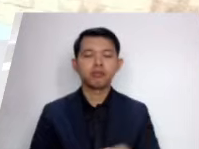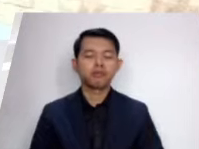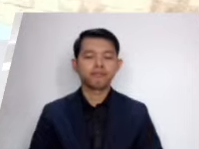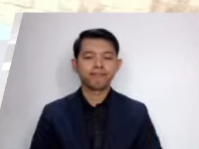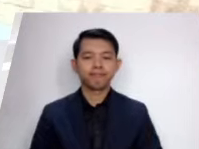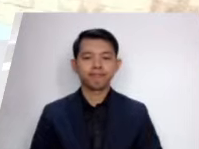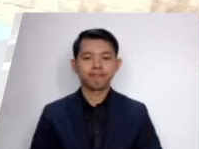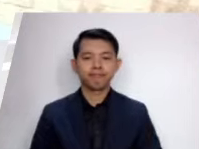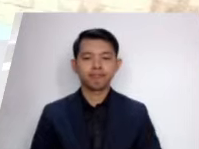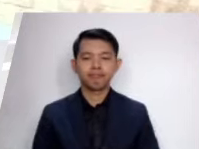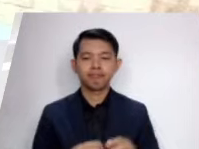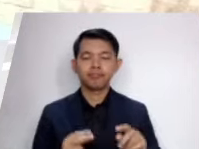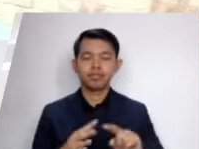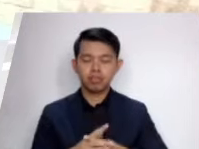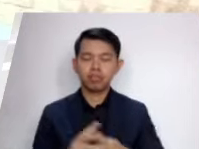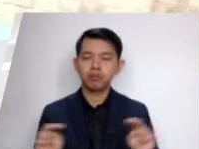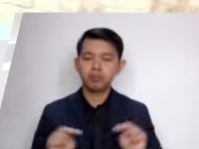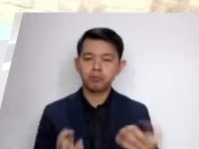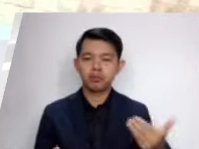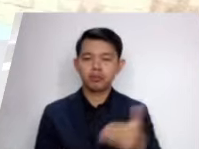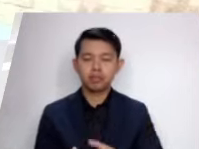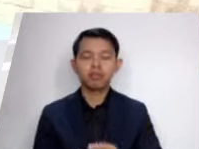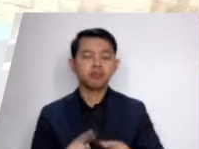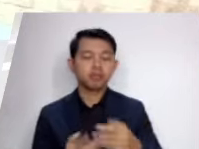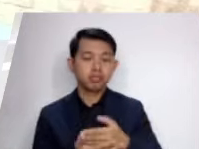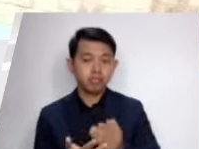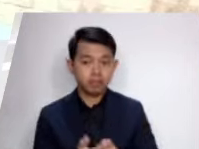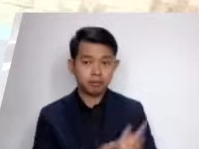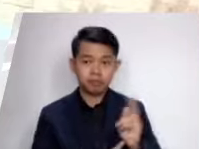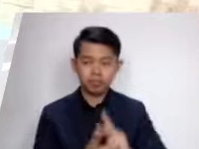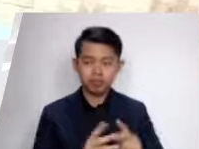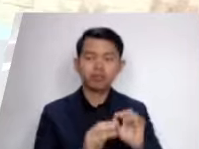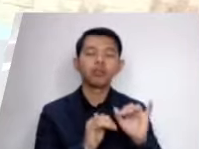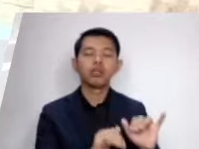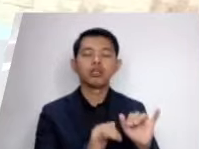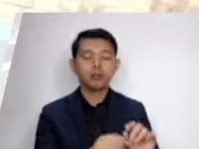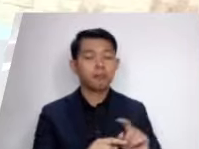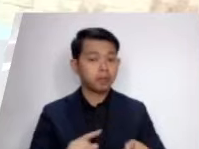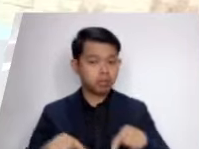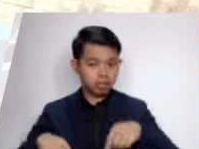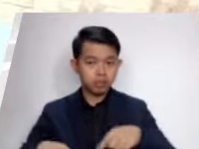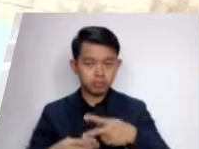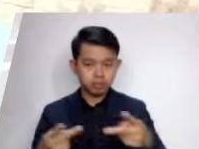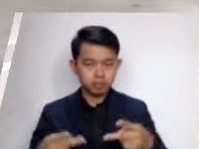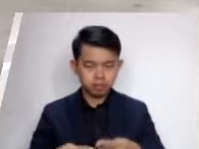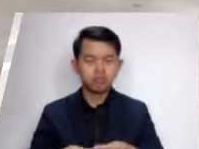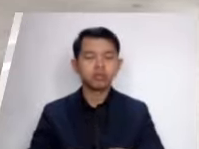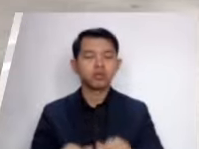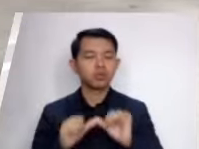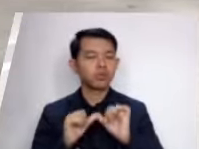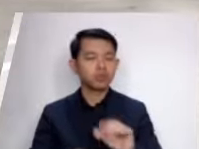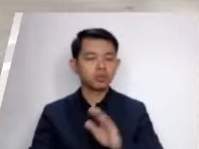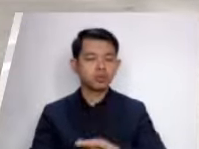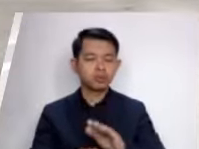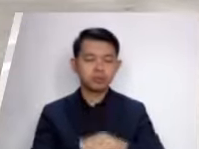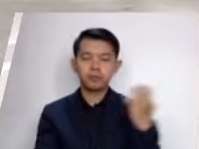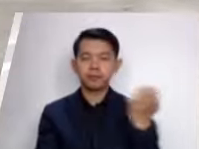Habang, mga kapuso, nananatili pa rin sa state of calamity ang bayan ng La Castellana, probinsya ng Negros